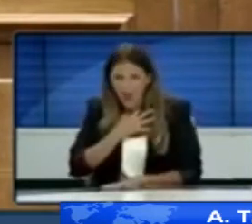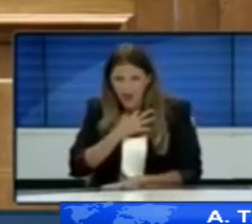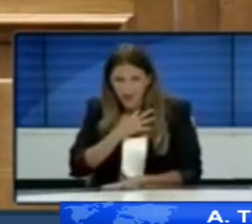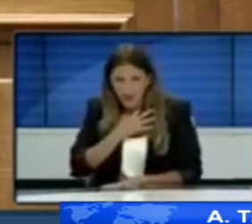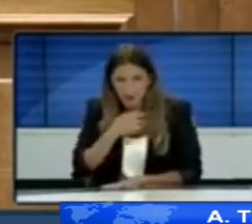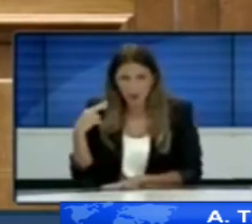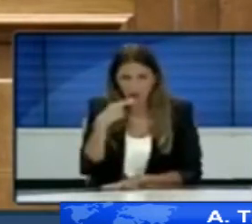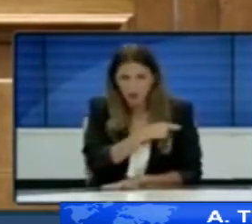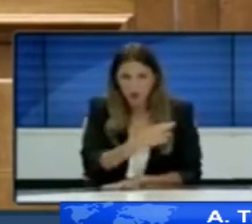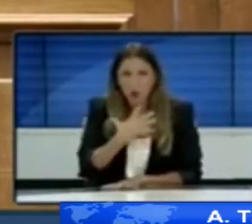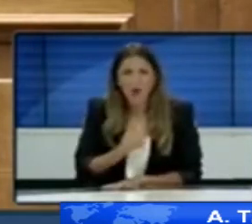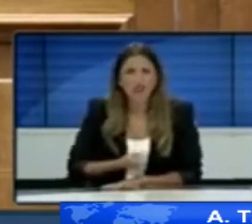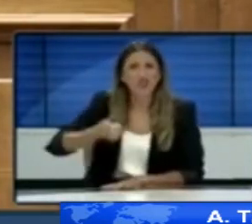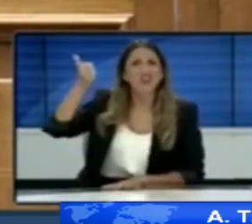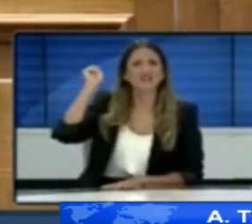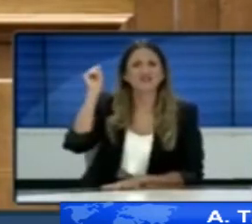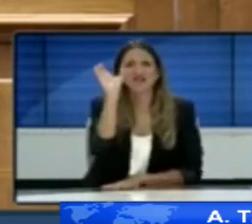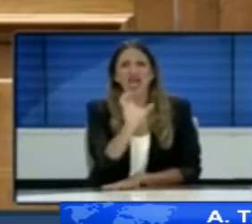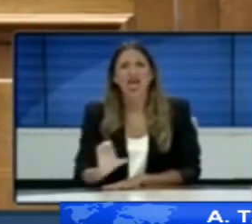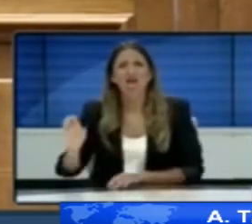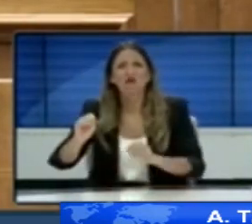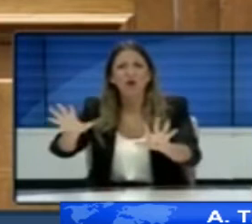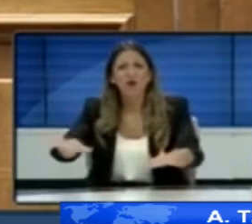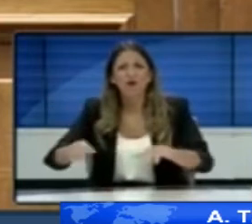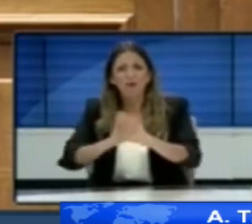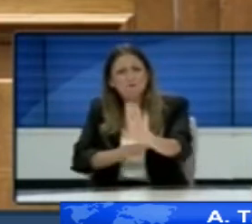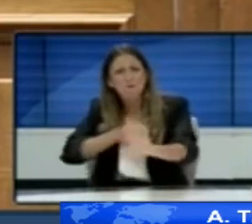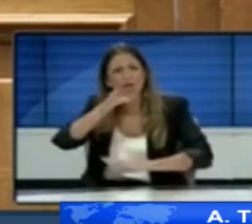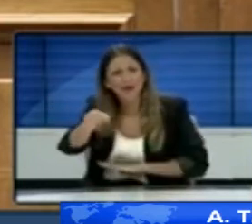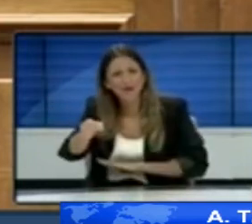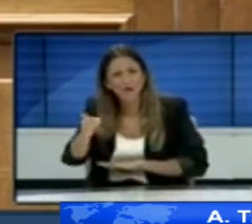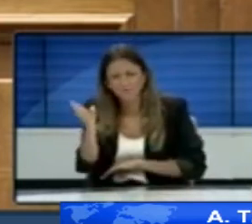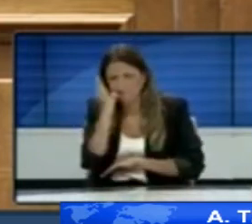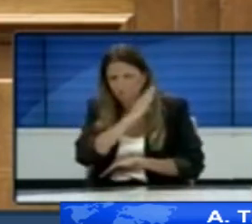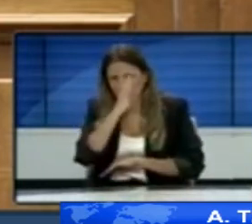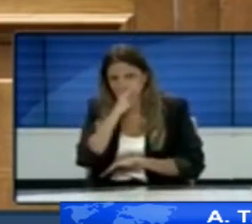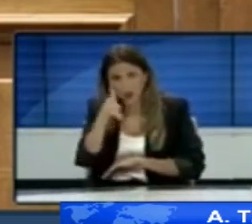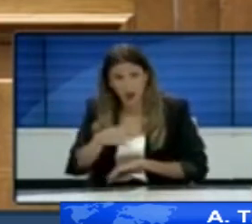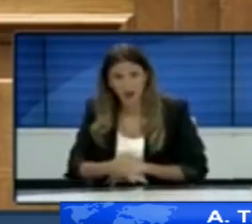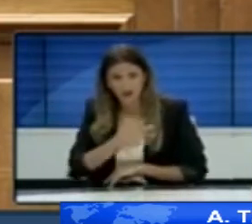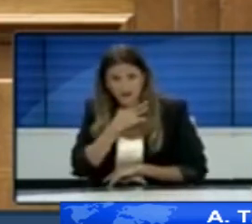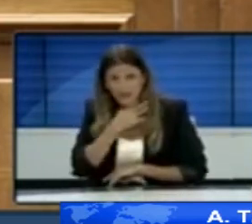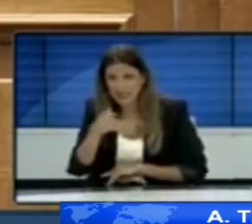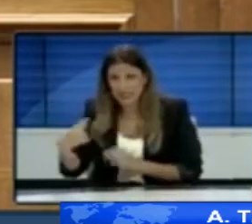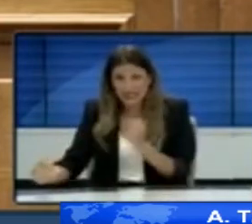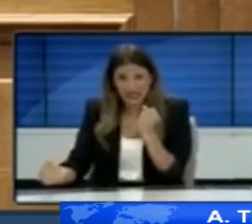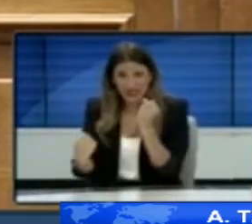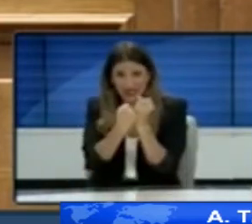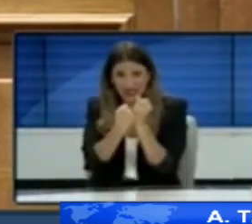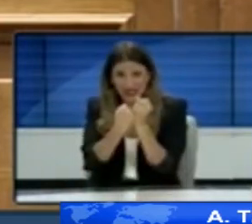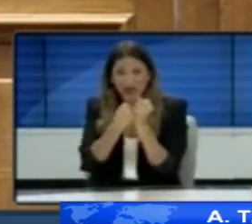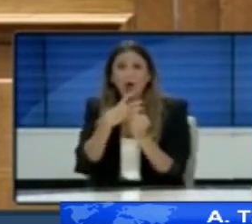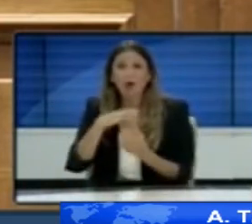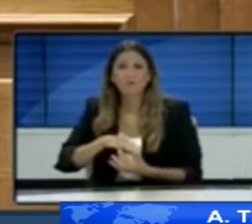το χρειαζόσασταν. Μετά τη χθεσινή σας εμφάνιση στο Ευρωκοινοβούλιο, είναι αλήθεια ότι χρειαζόσασταν μια τόνωση του